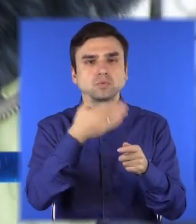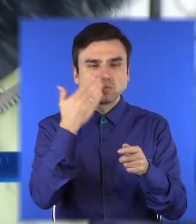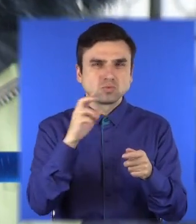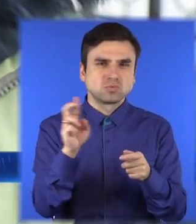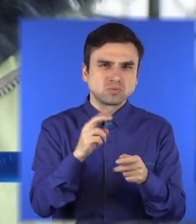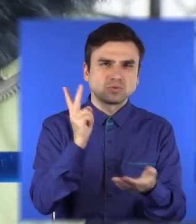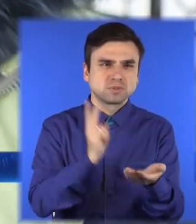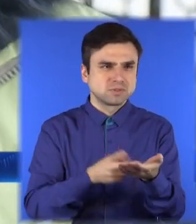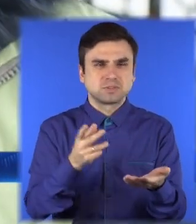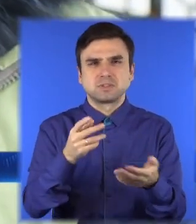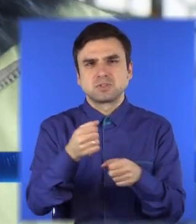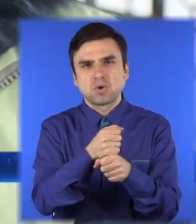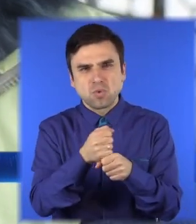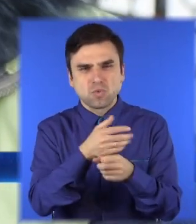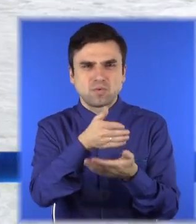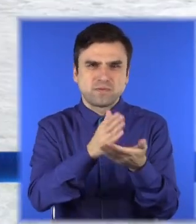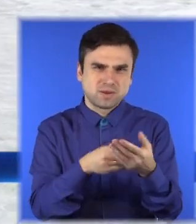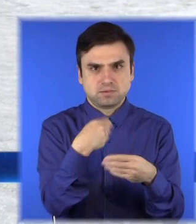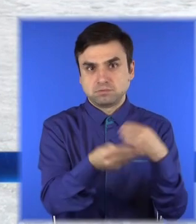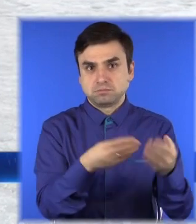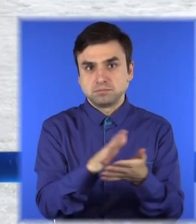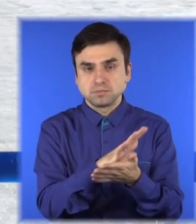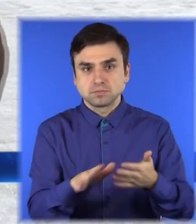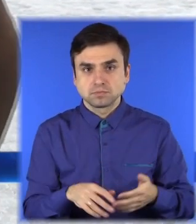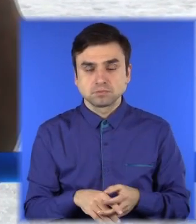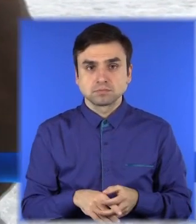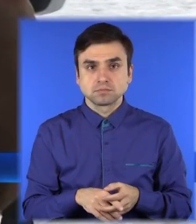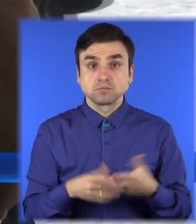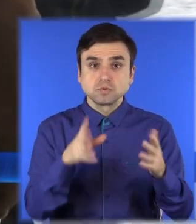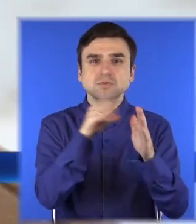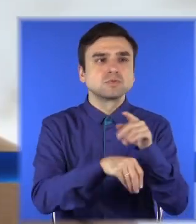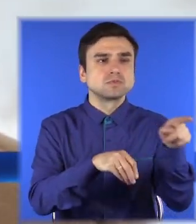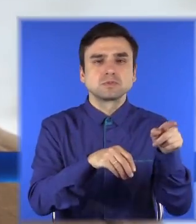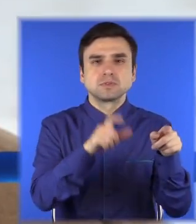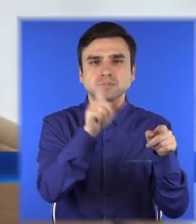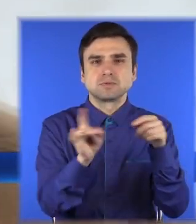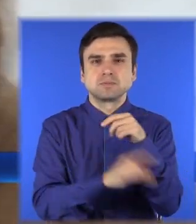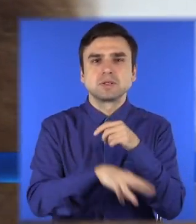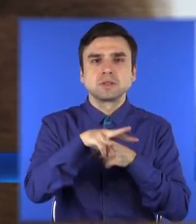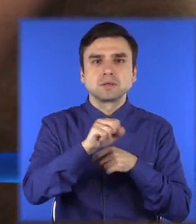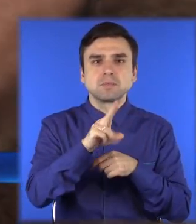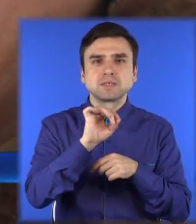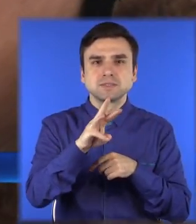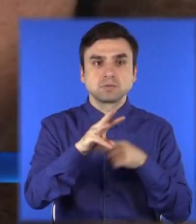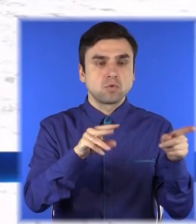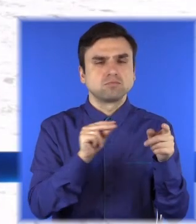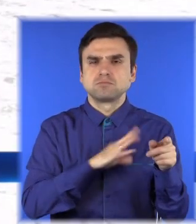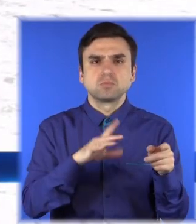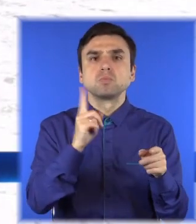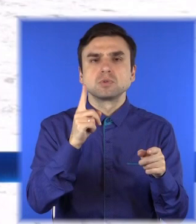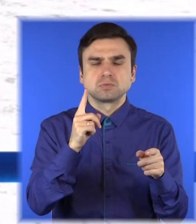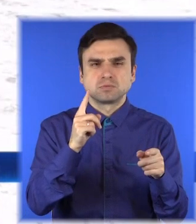чай, компоти, делают, тут хліб дають. Серед них і Максим. Він пояснює, нині не працює через стан здоров'я.